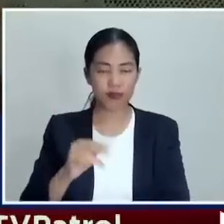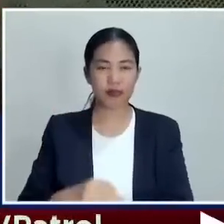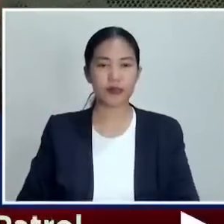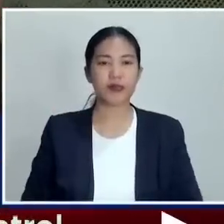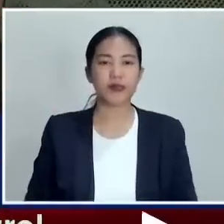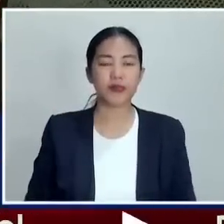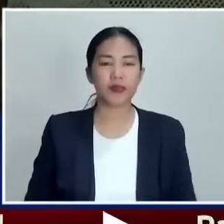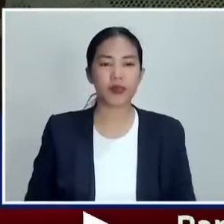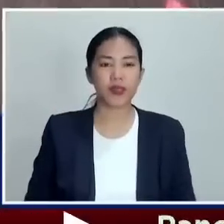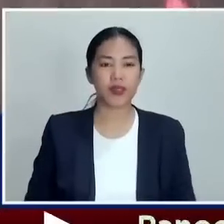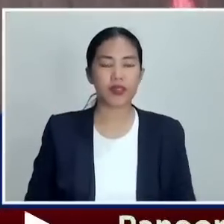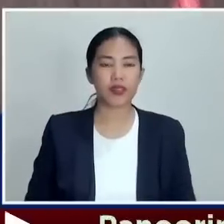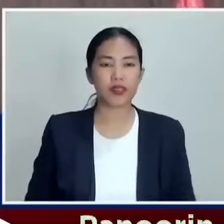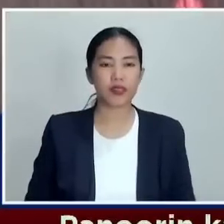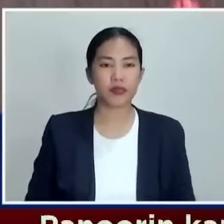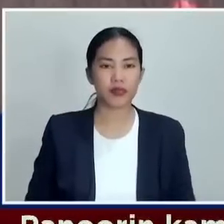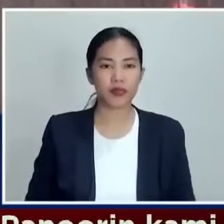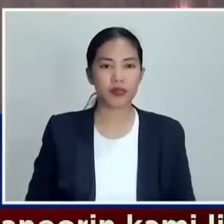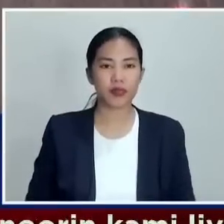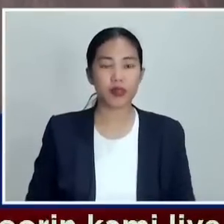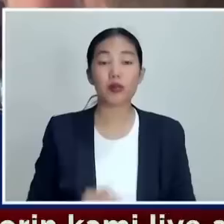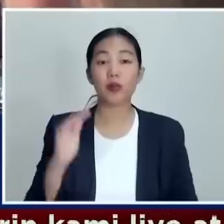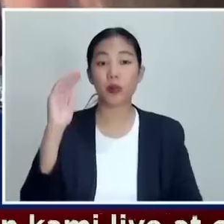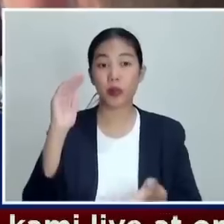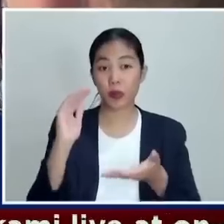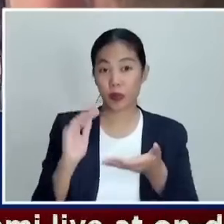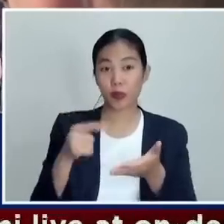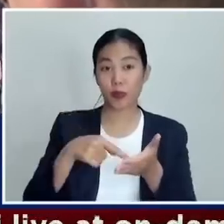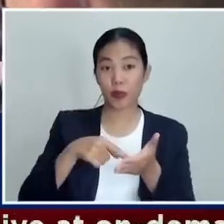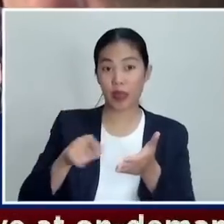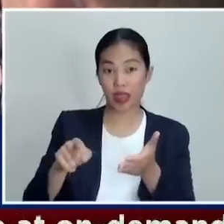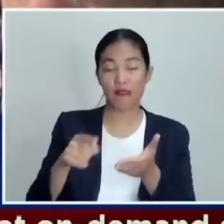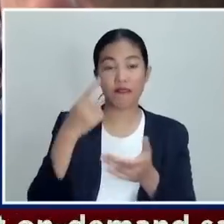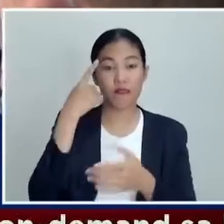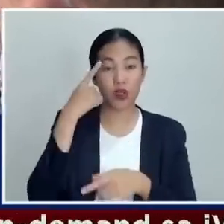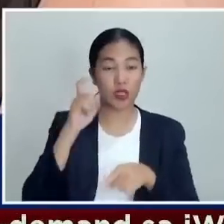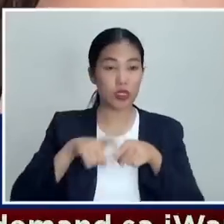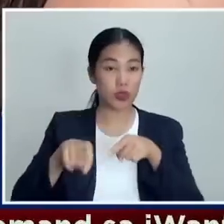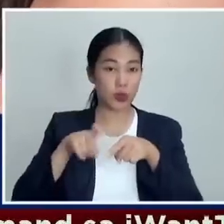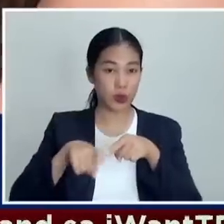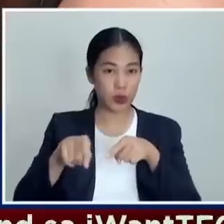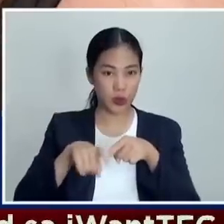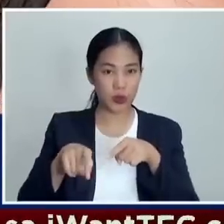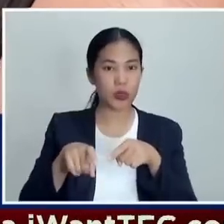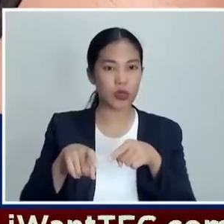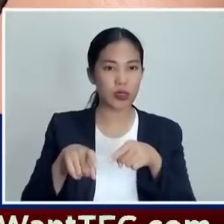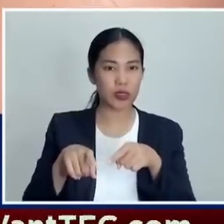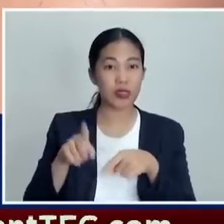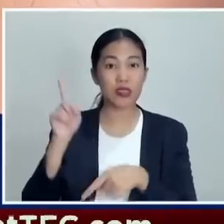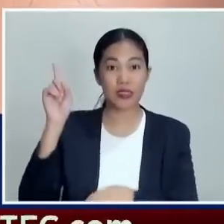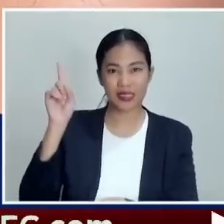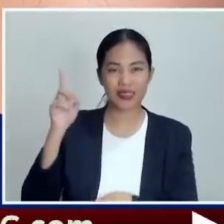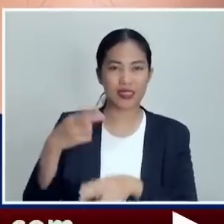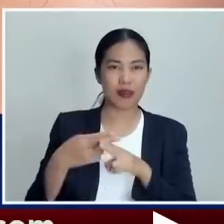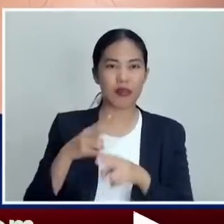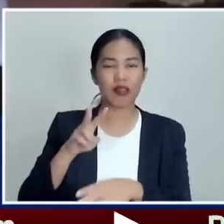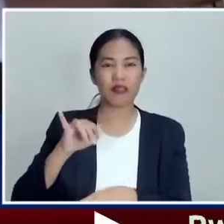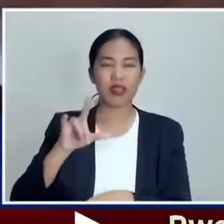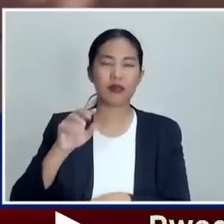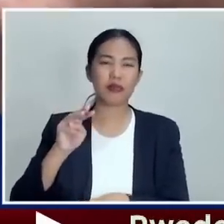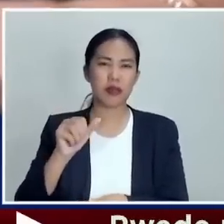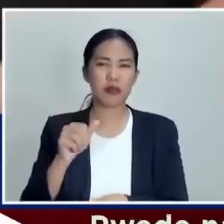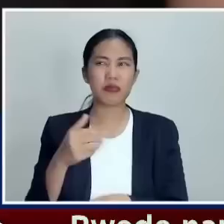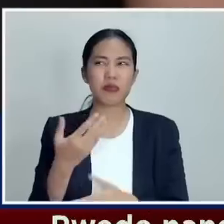Bumaba ang bayarin sa kuryente ng manikuristang si Vilma. Baka umano dahil nagtipid sila, kaya nabawasan, pero hindi siya